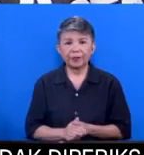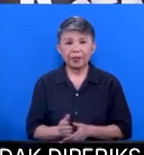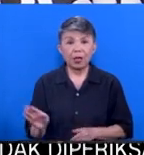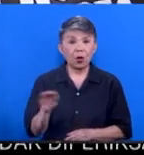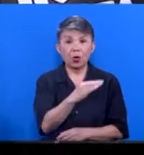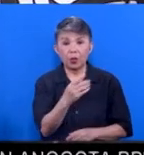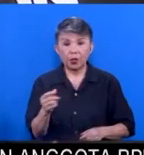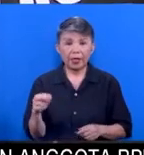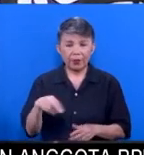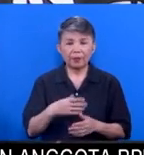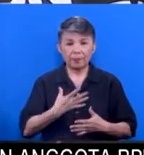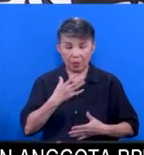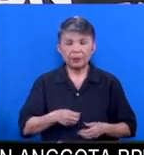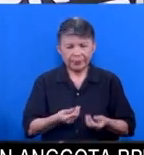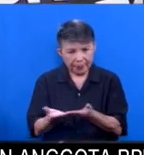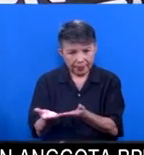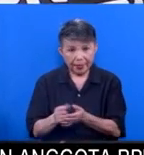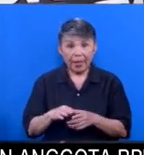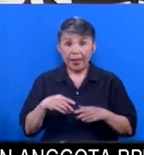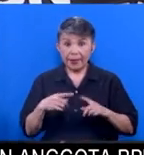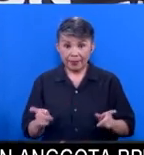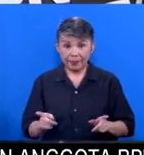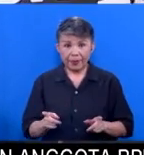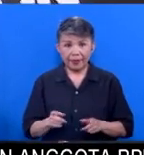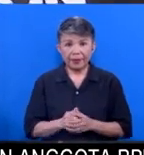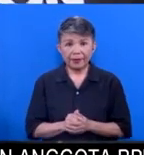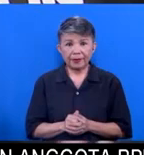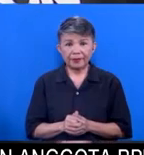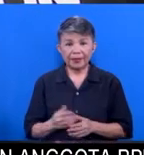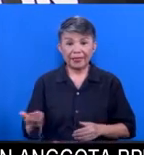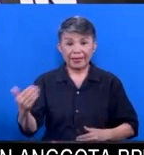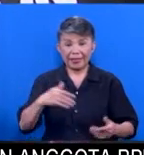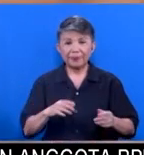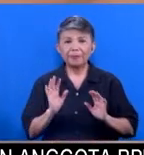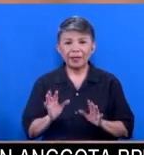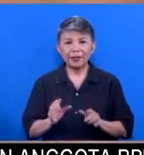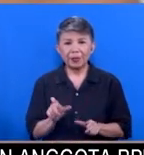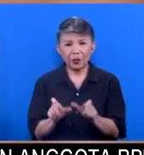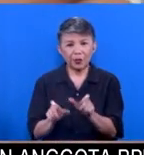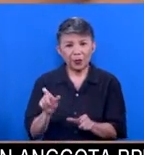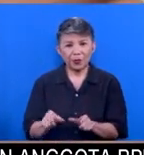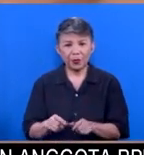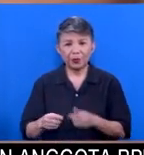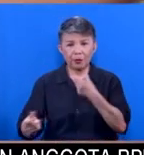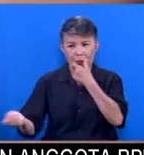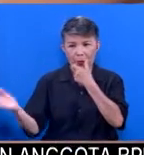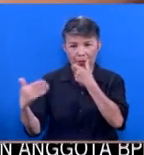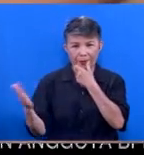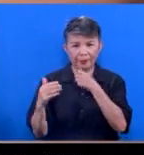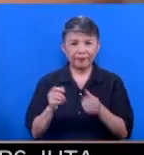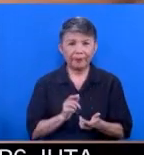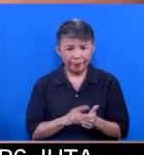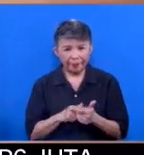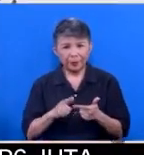Ella teruskan yang betul gitu nah tapi akhirnya yang datang memang kebanyakan tukang parkir terus